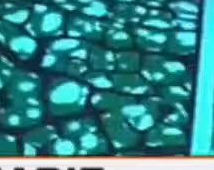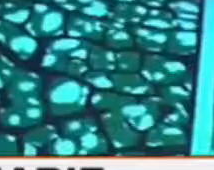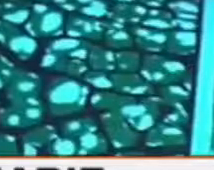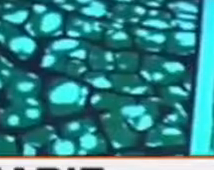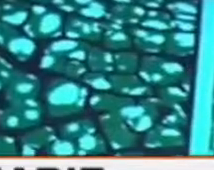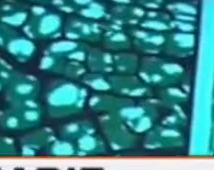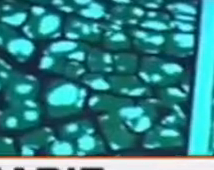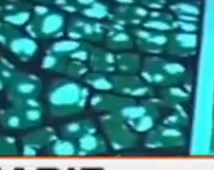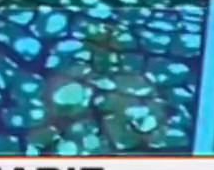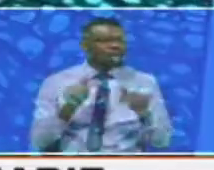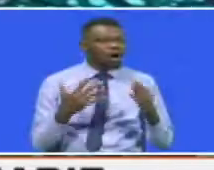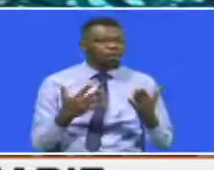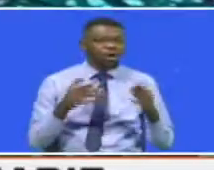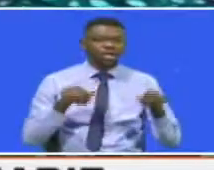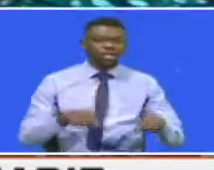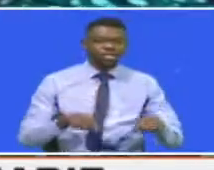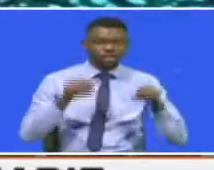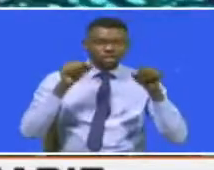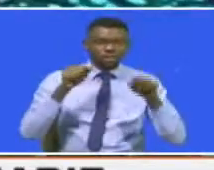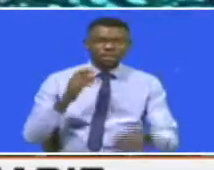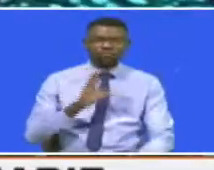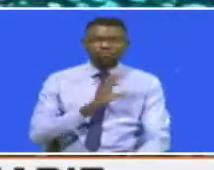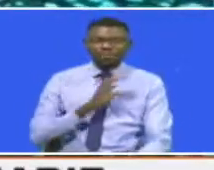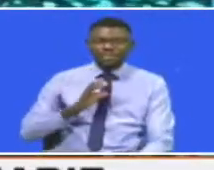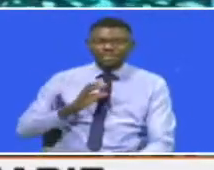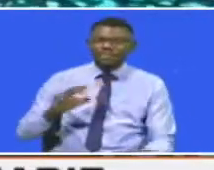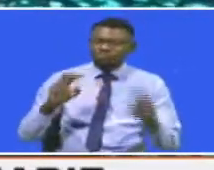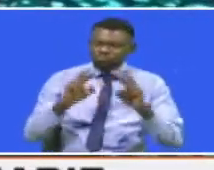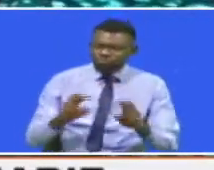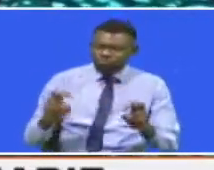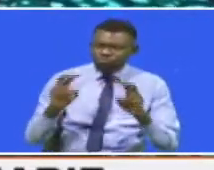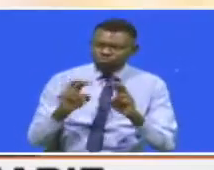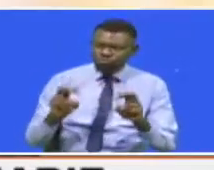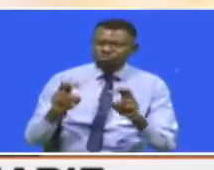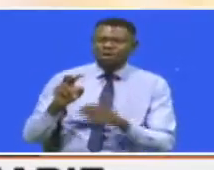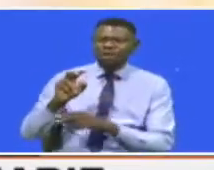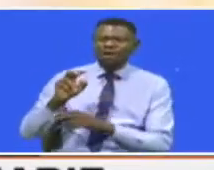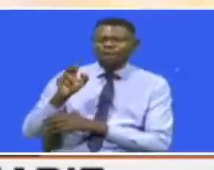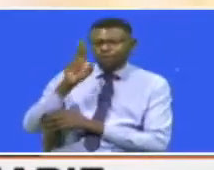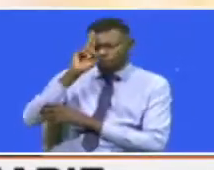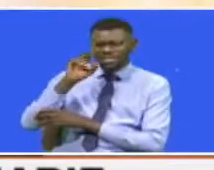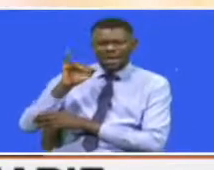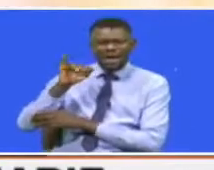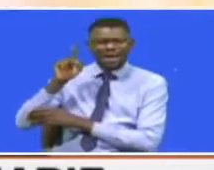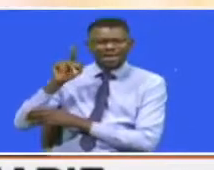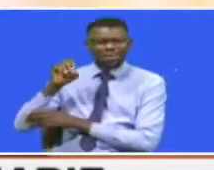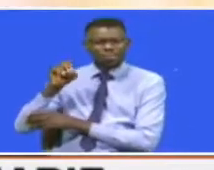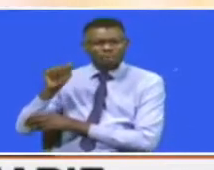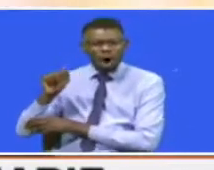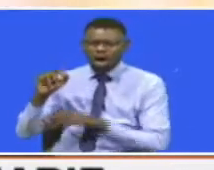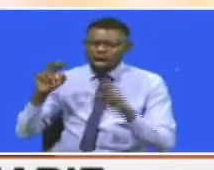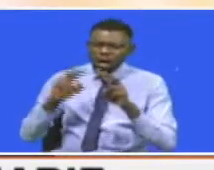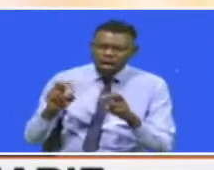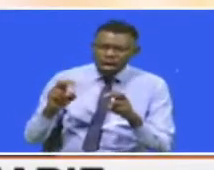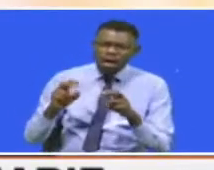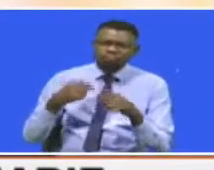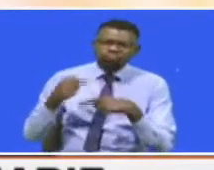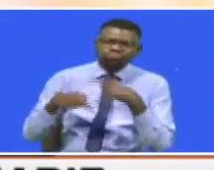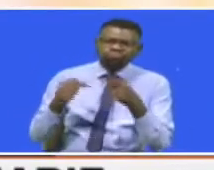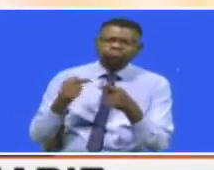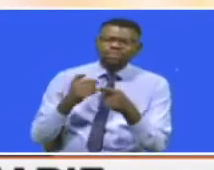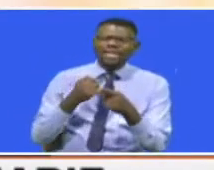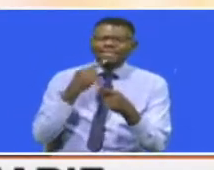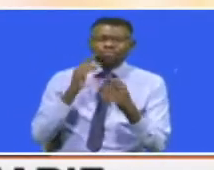hayo. Tayari mwenyekiti wa mamlaka ya kuchunguza utendakazi wa polisi IPOA imeanzisha mchakato huo, ikisema